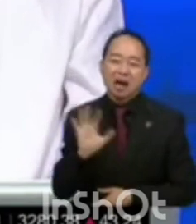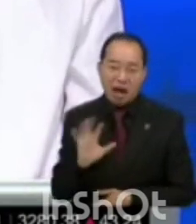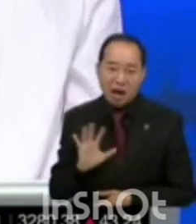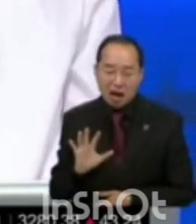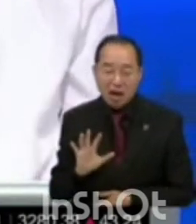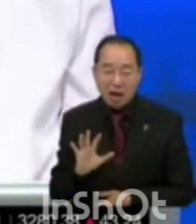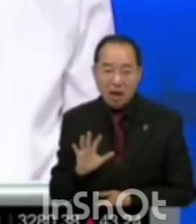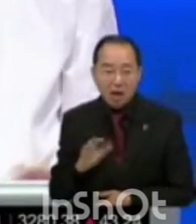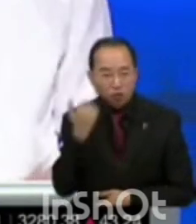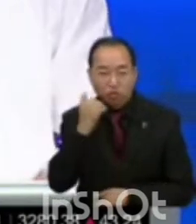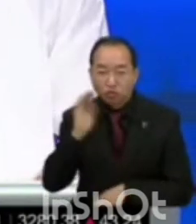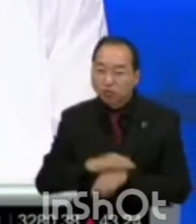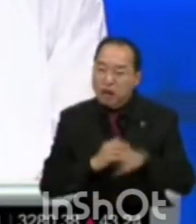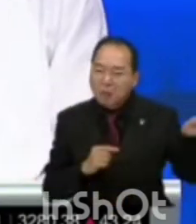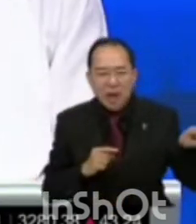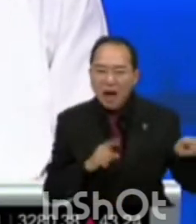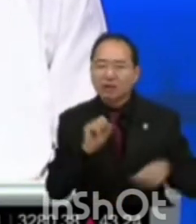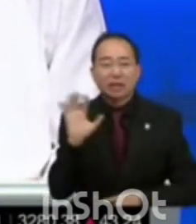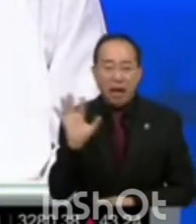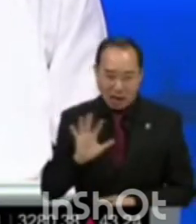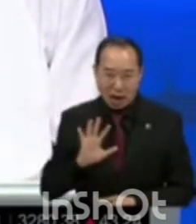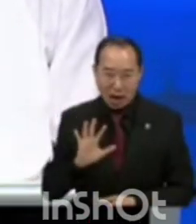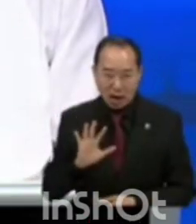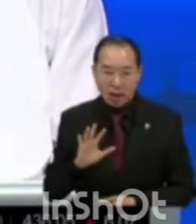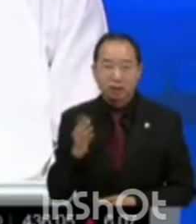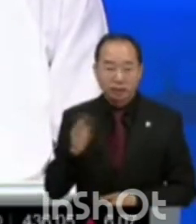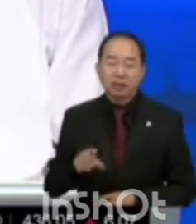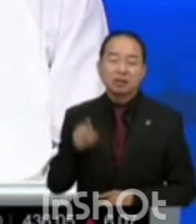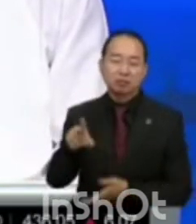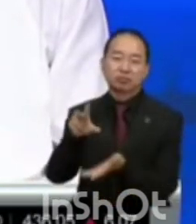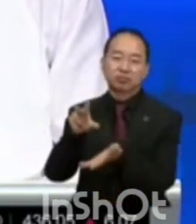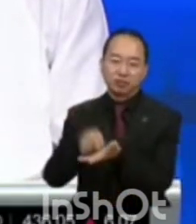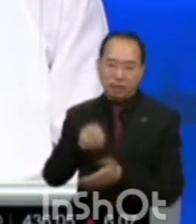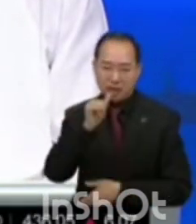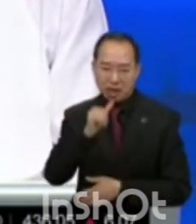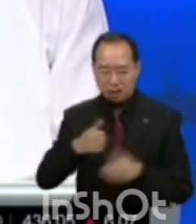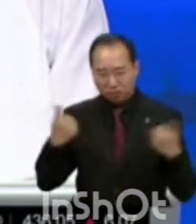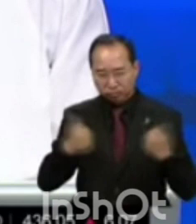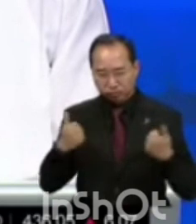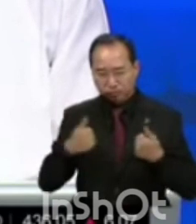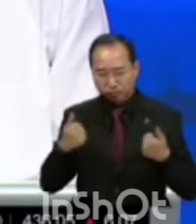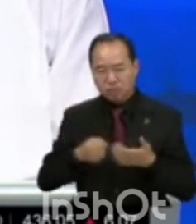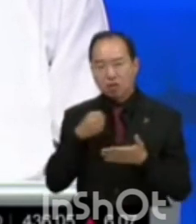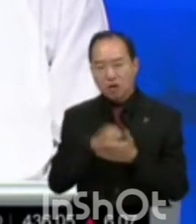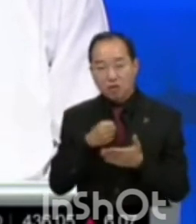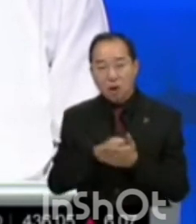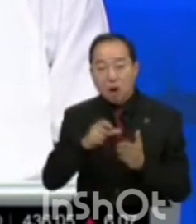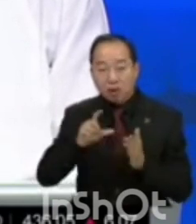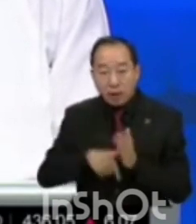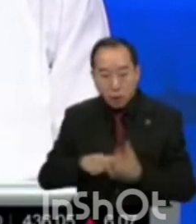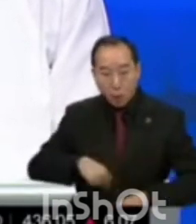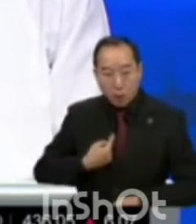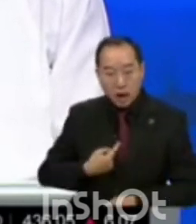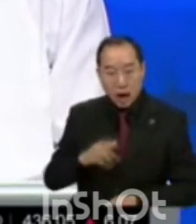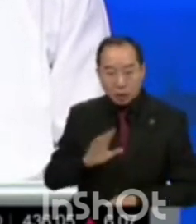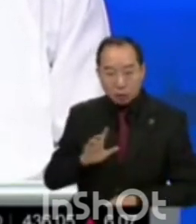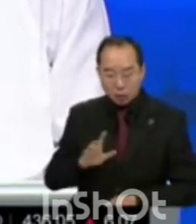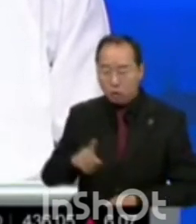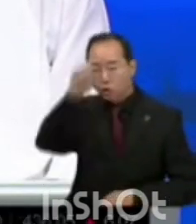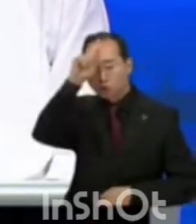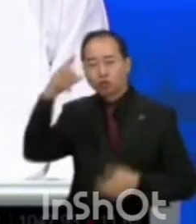하지 않습니다. 단지 그런 문제들에 대한 의사결정 과정을 참고로 말씀을 드리면 당정청